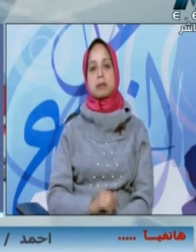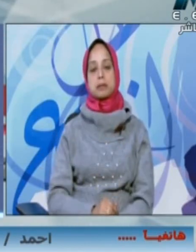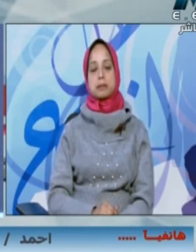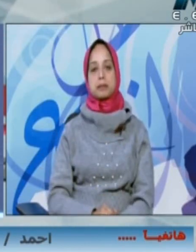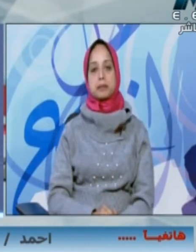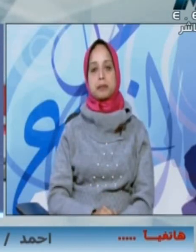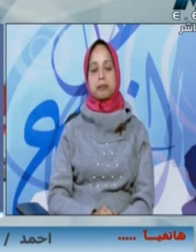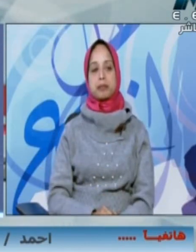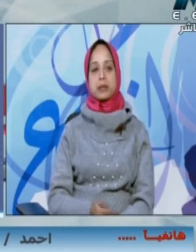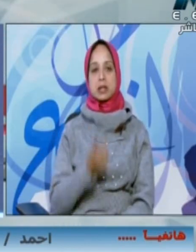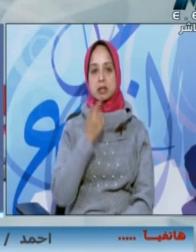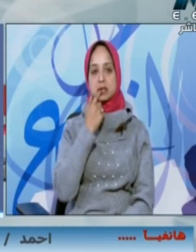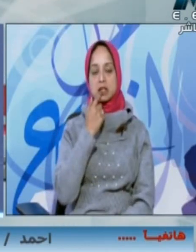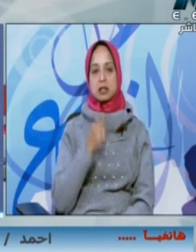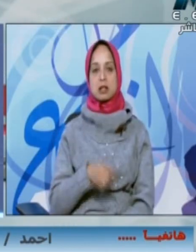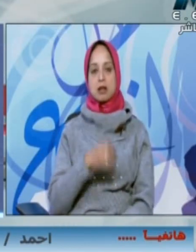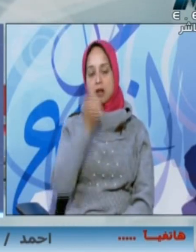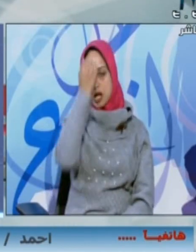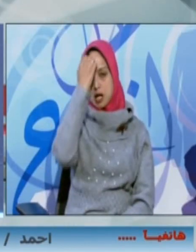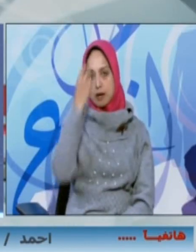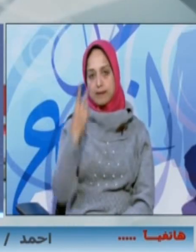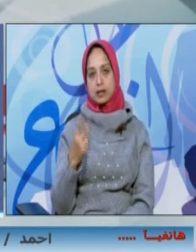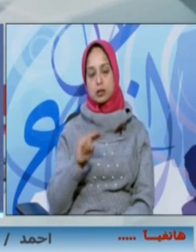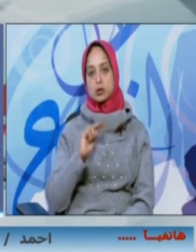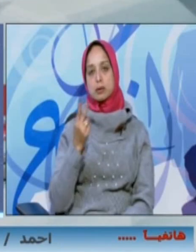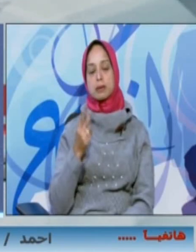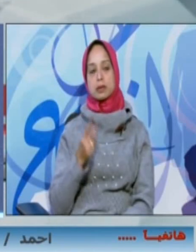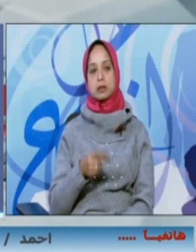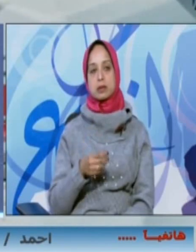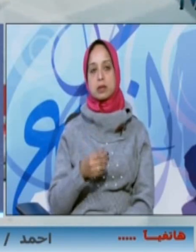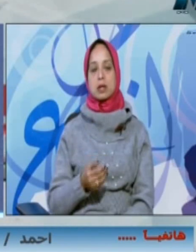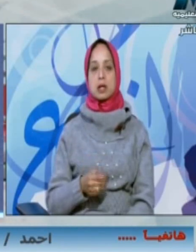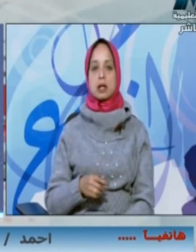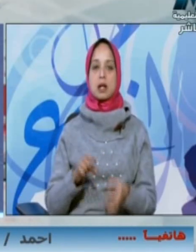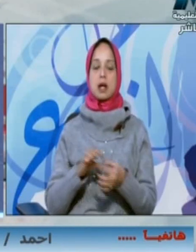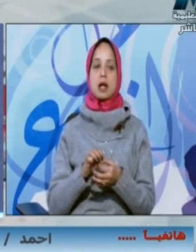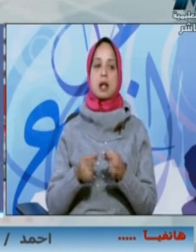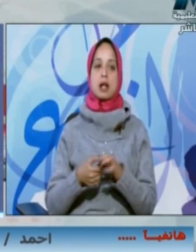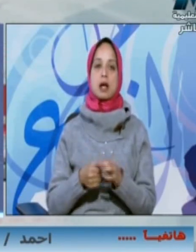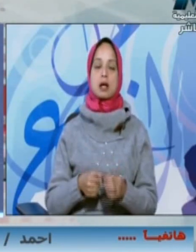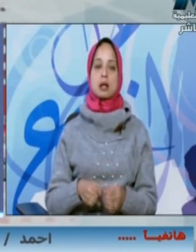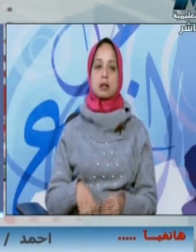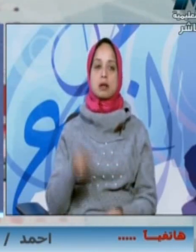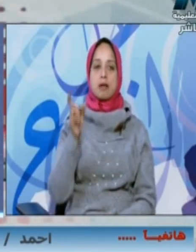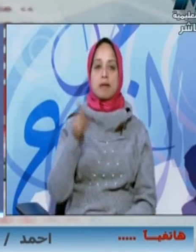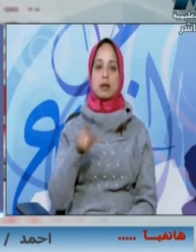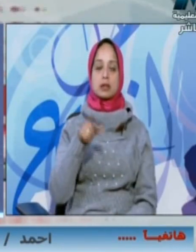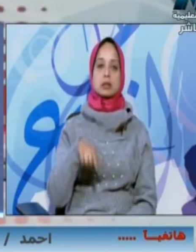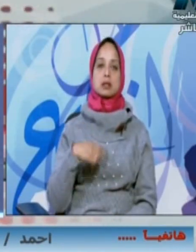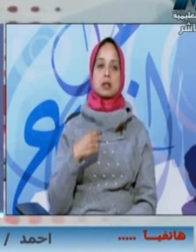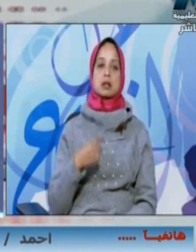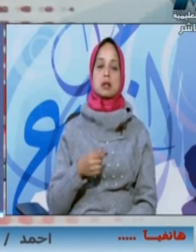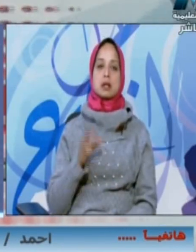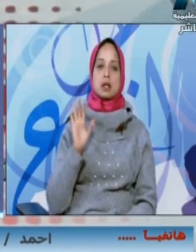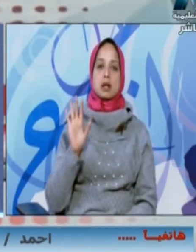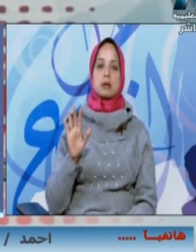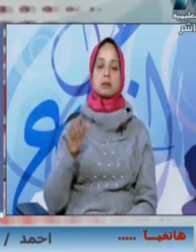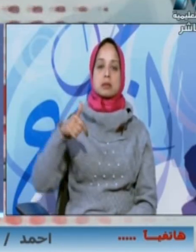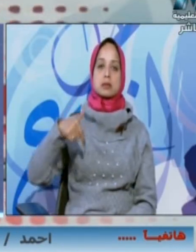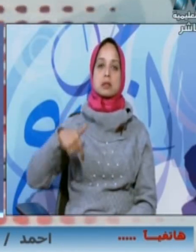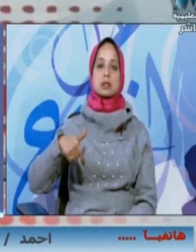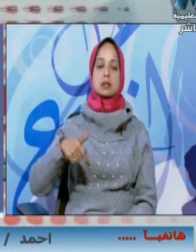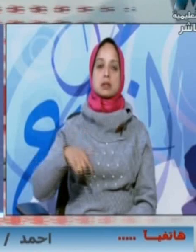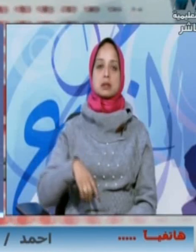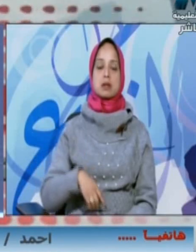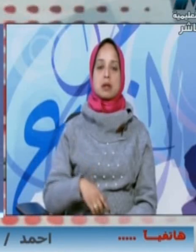بتاع 2017. ايوه فهمت، انت نزلت حلقات الفصل الخامس والسادس وكده؟ نزلت كله. والقديمه والفصل